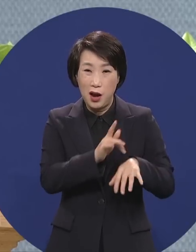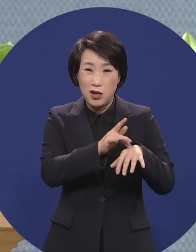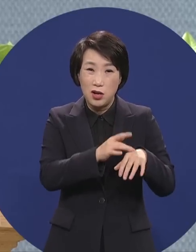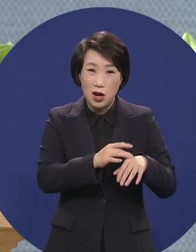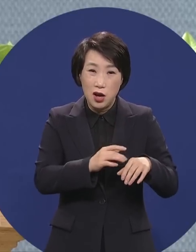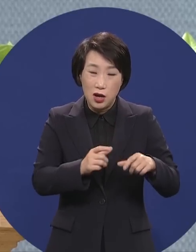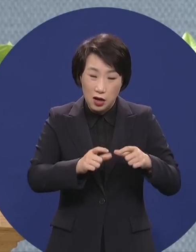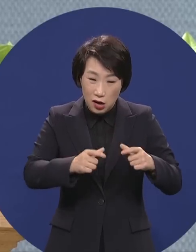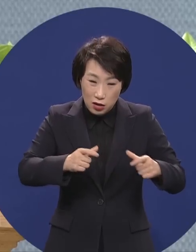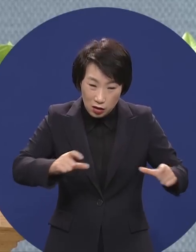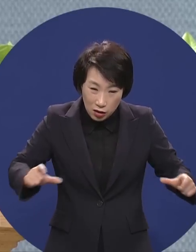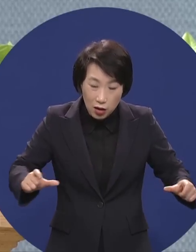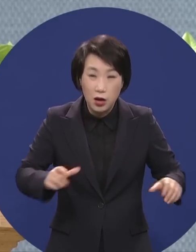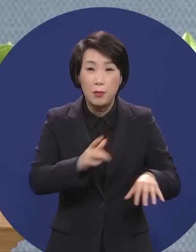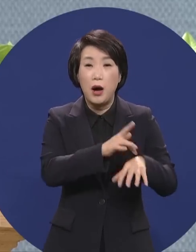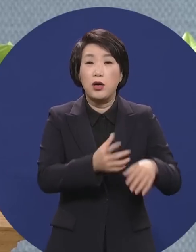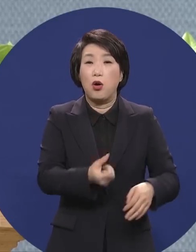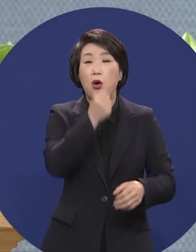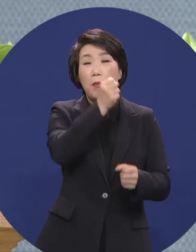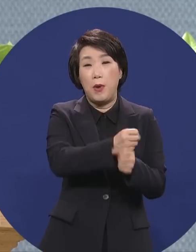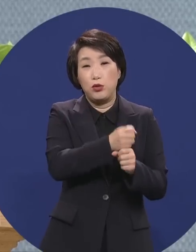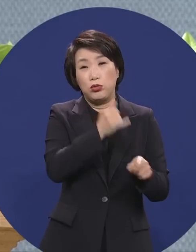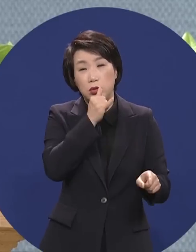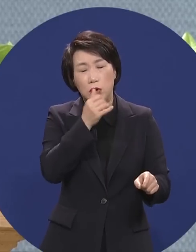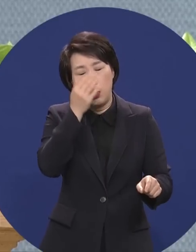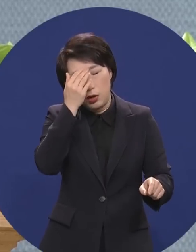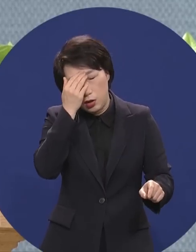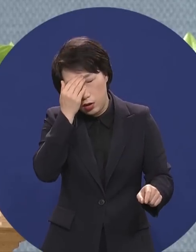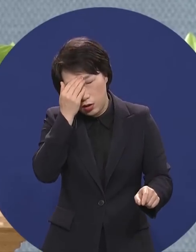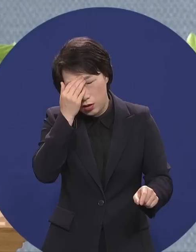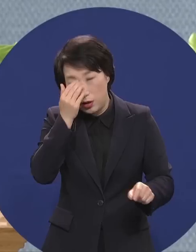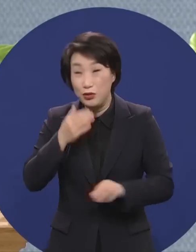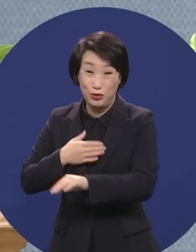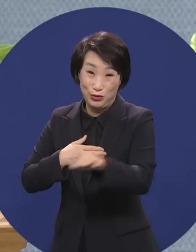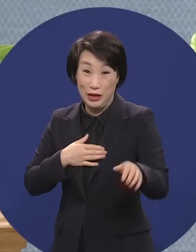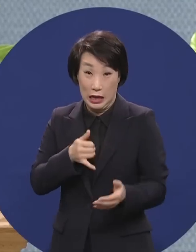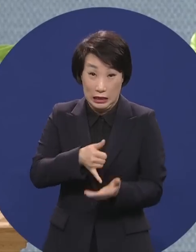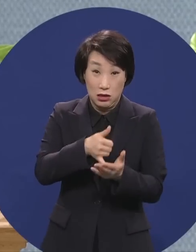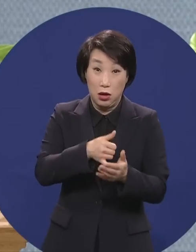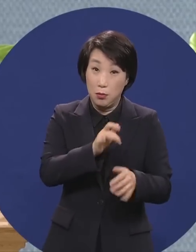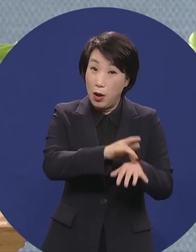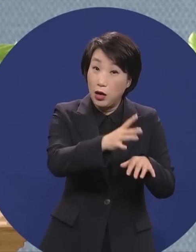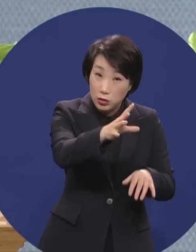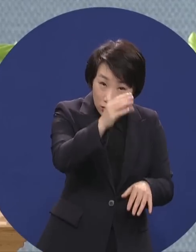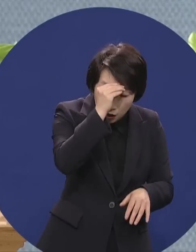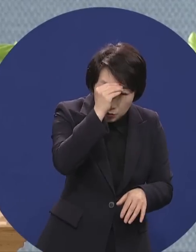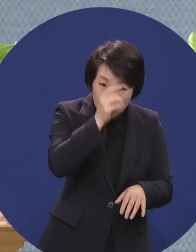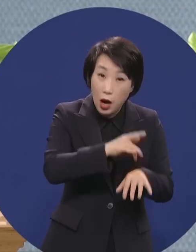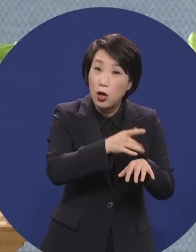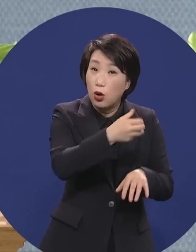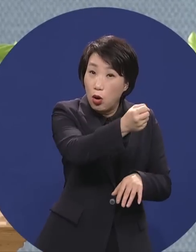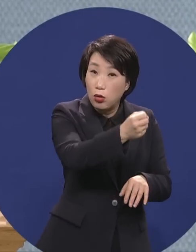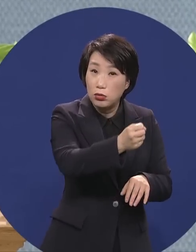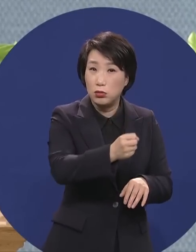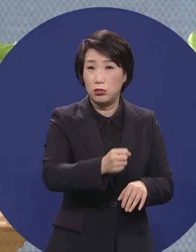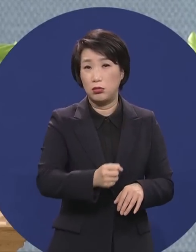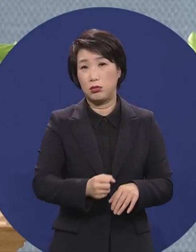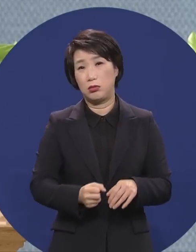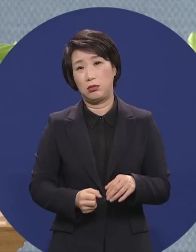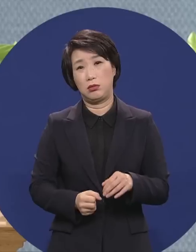하며 자기 것을 만드는지 이루만할 수 없다. 우리 인격이 마귀 닮은 마귀 것이 되는